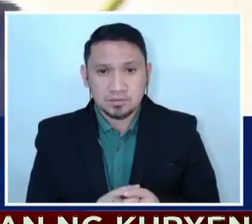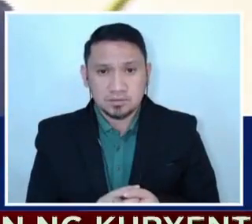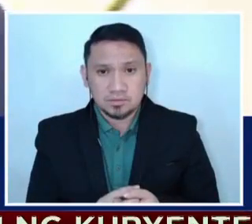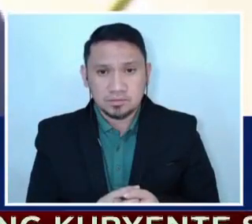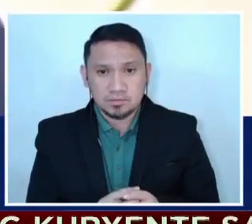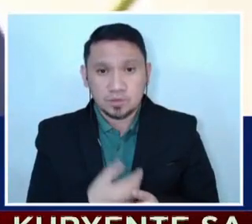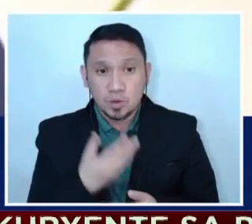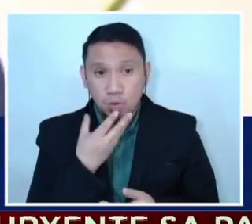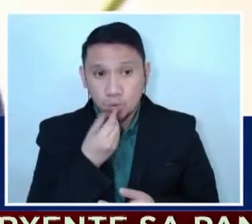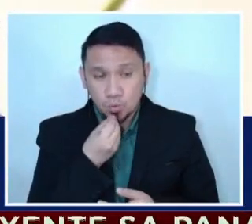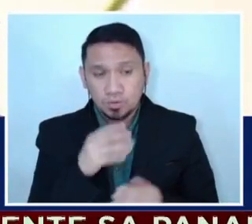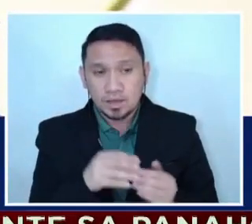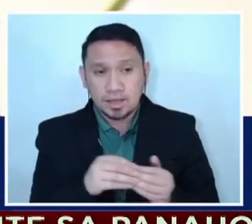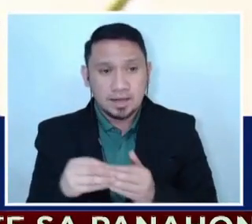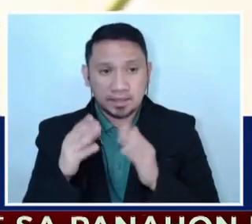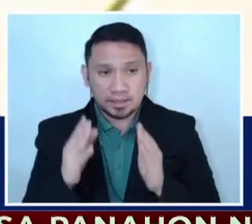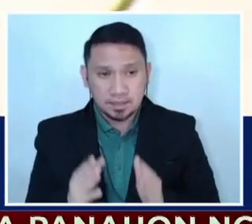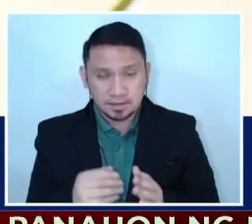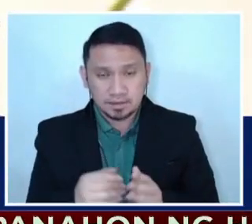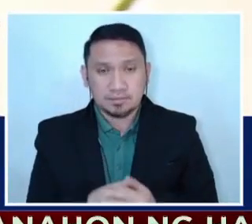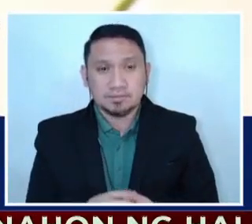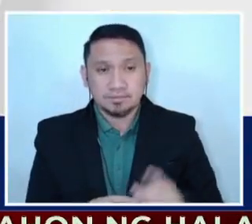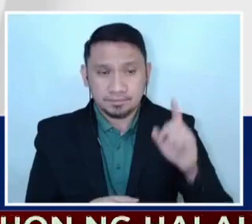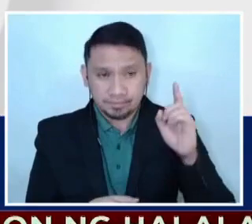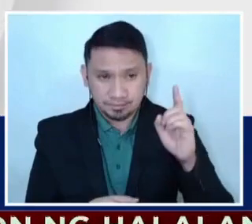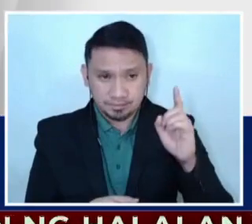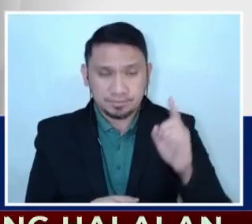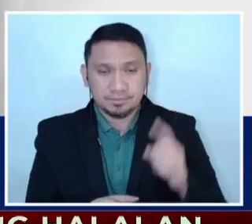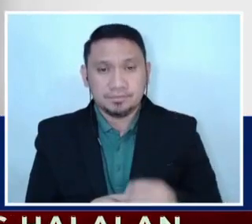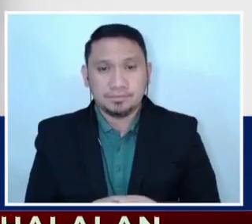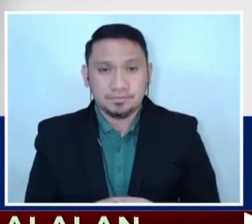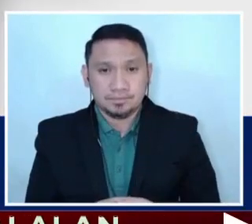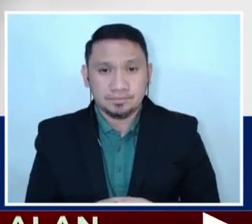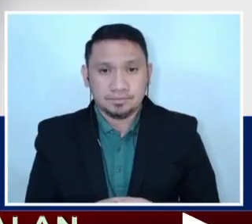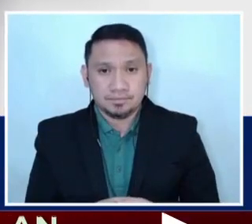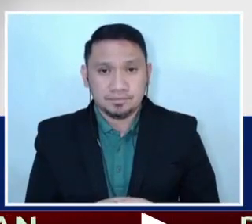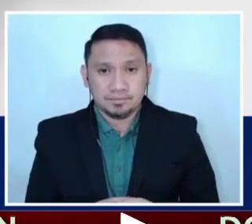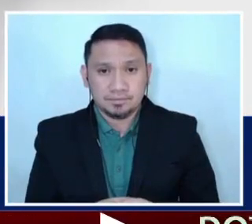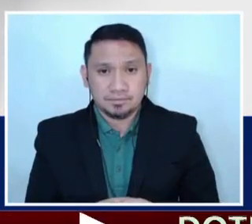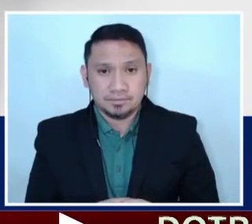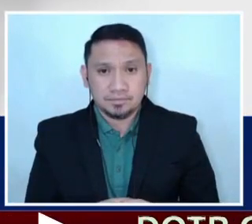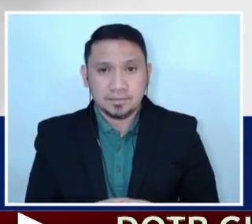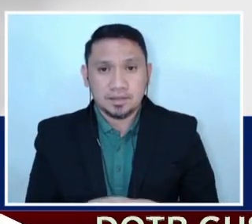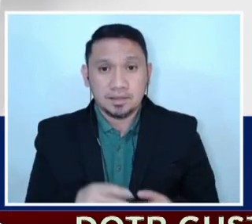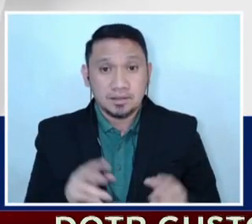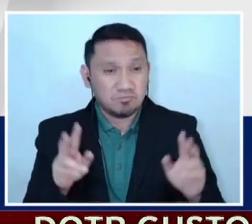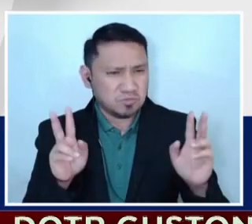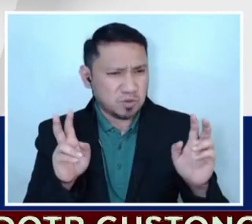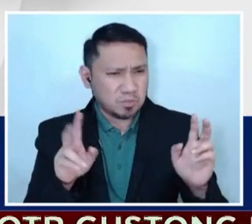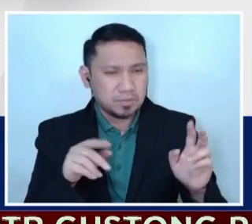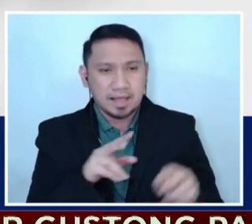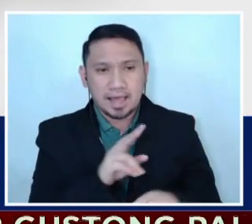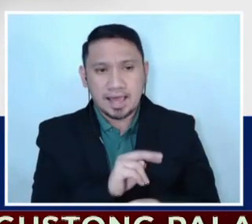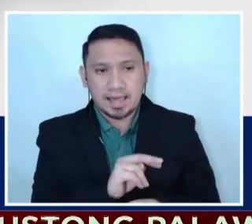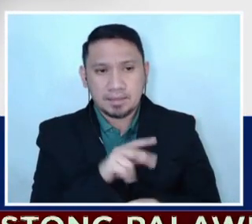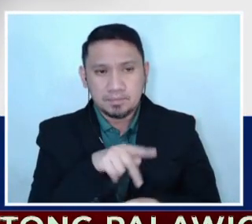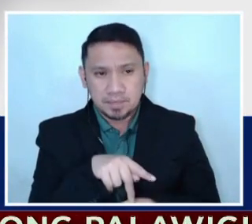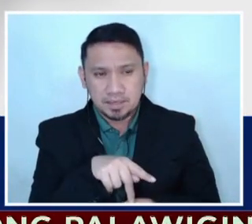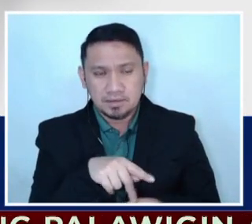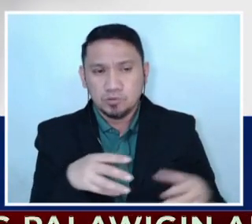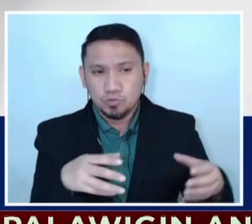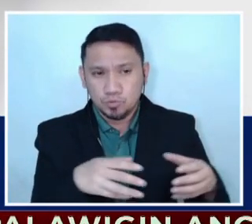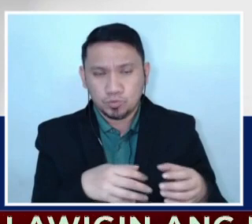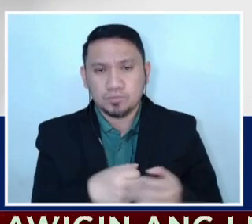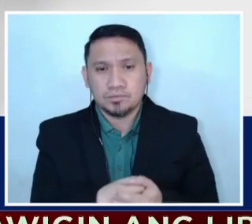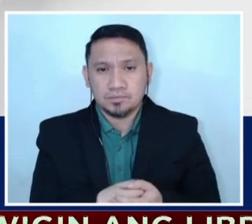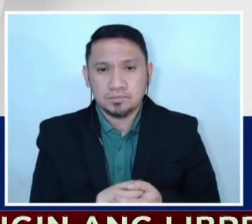President, dating senador at negosyanteng si Manny Villar. Ayon sa pahayag ng NP, naniniwala silang makatutulong ang